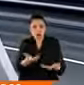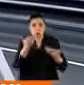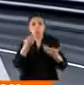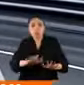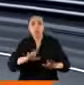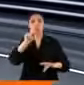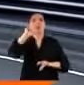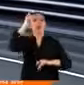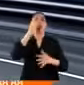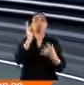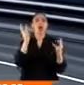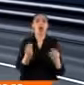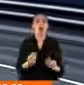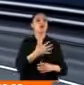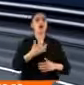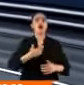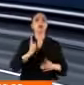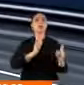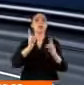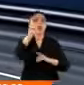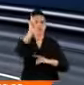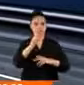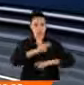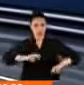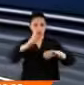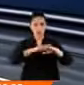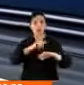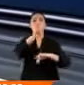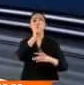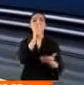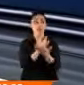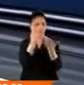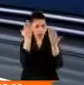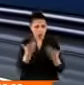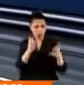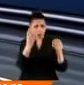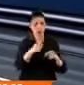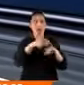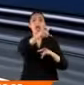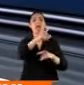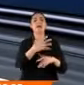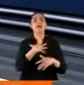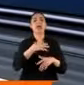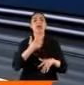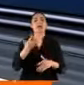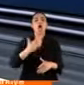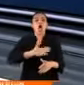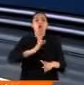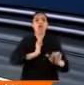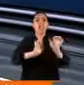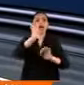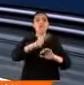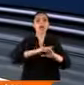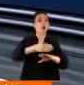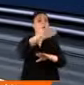belli olacak. Anayasa Mahkemesi ilk incelemesini yapacak. Eğer iddianame kabul edilirse HDP'den ön savunma istenecek. Öncesinde